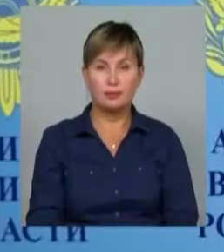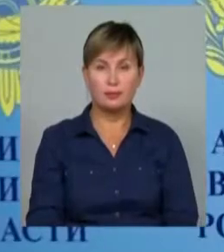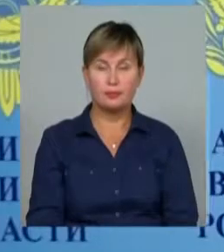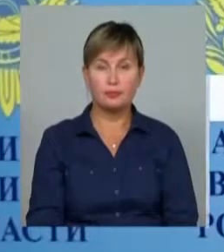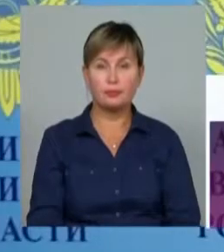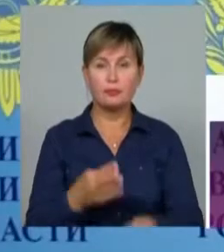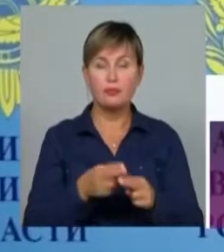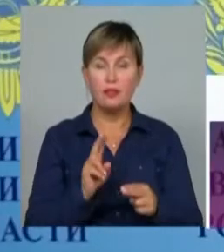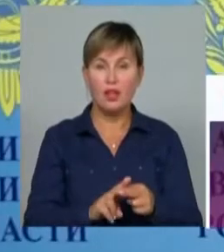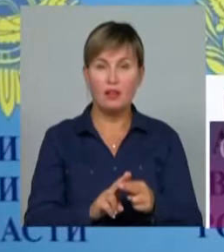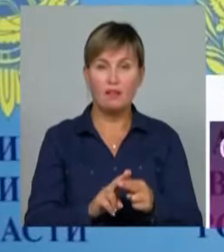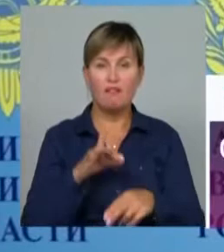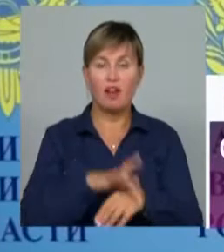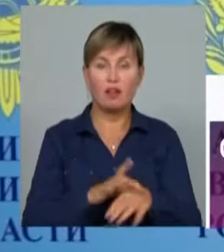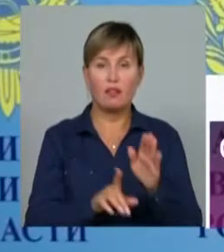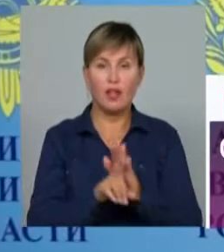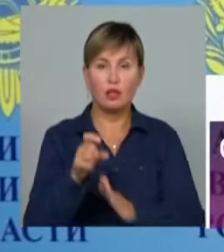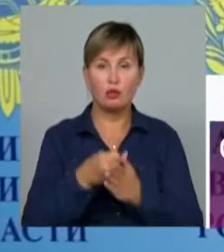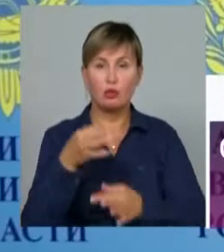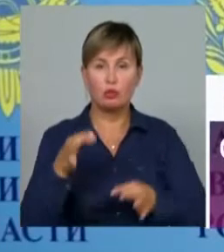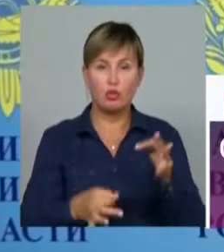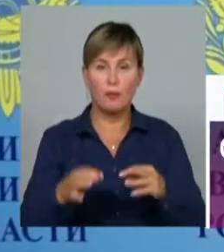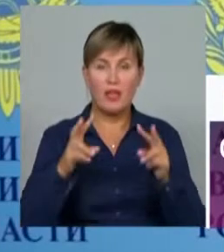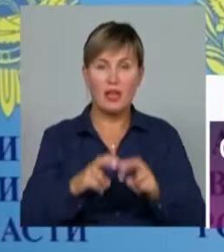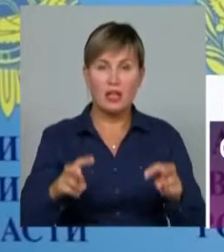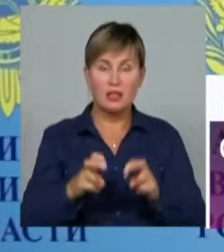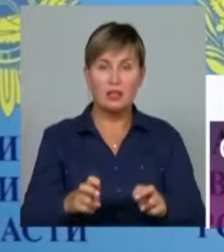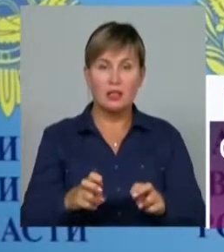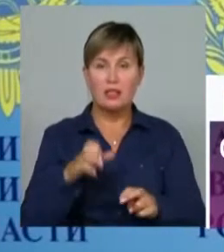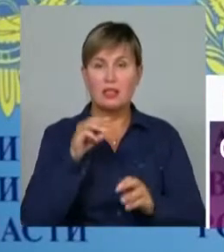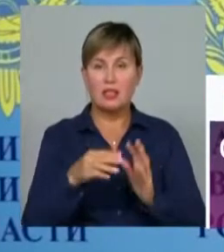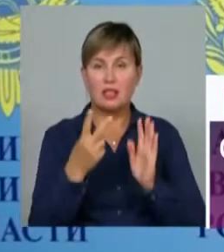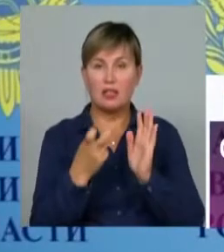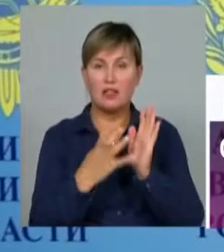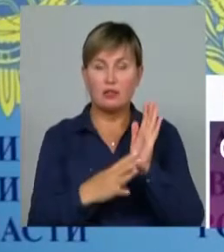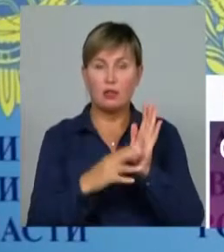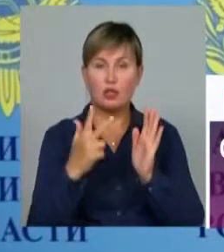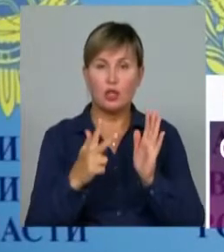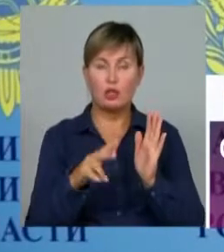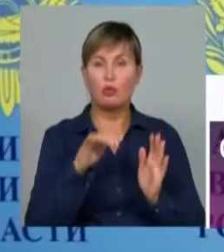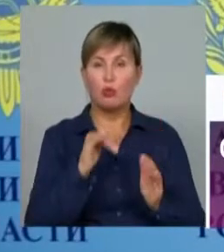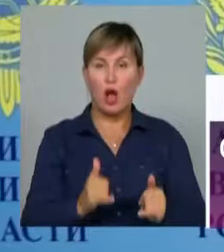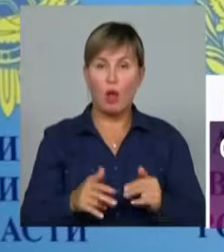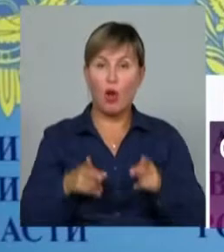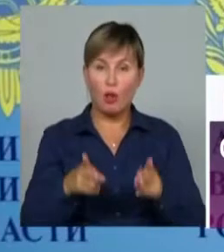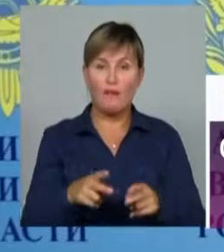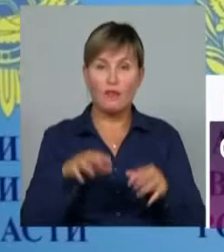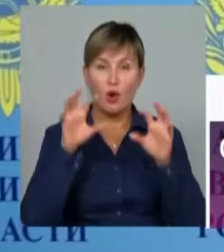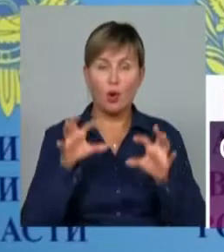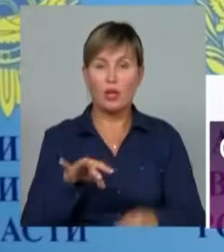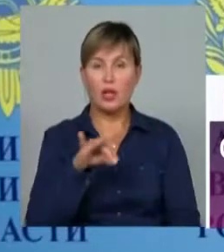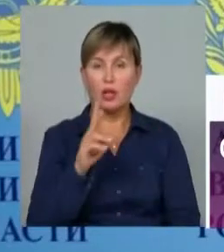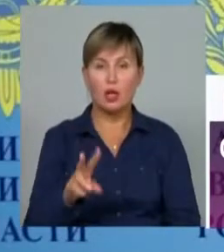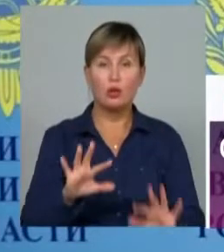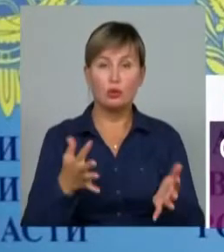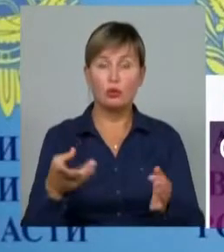данному факту начато досудебное расследование, предусмотренное частью 2 статьи 293 Уголовного кодекса Республики Казахстан. Участники